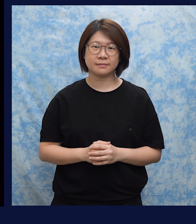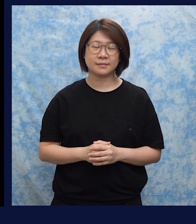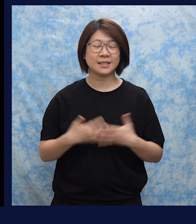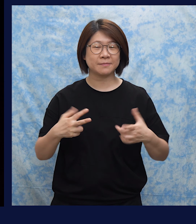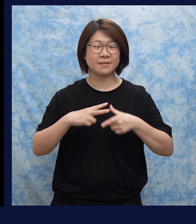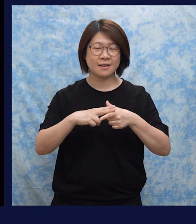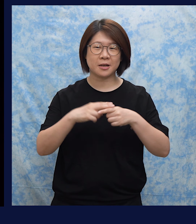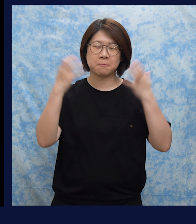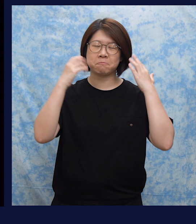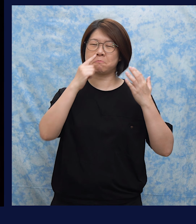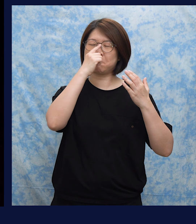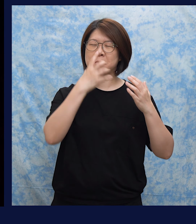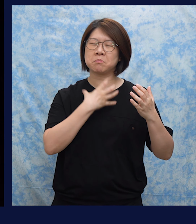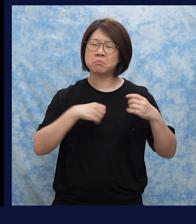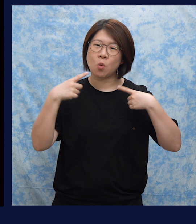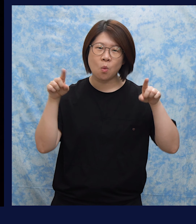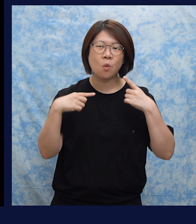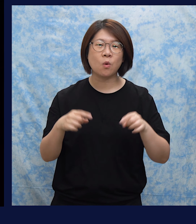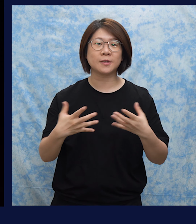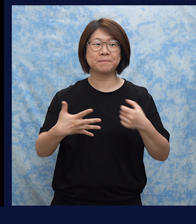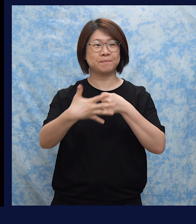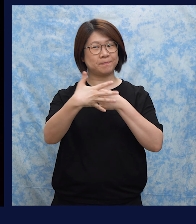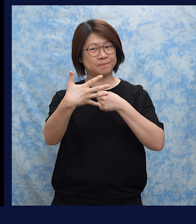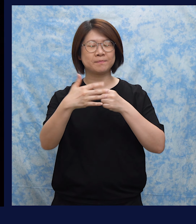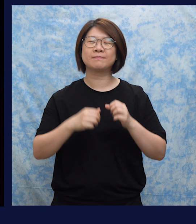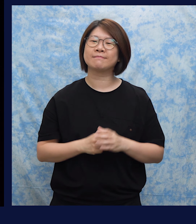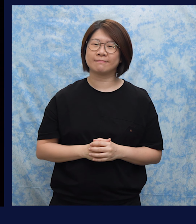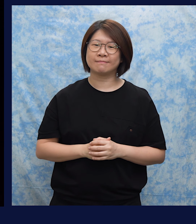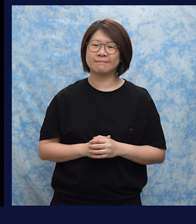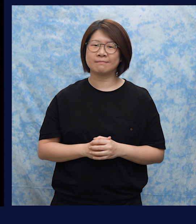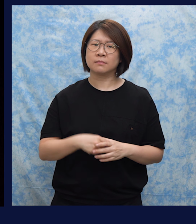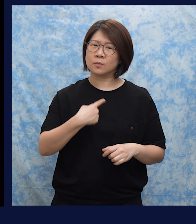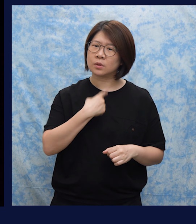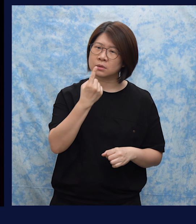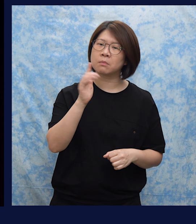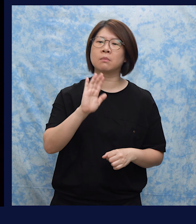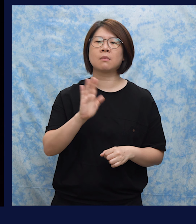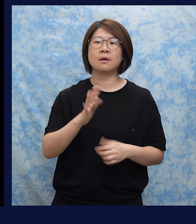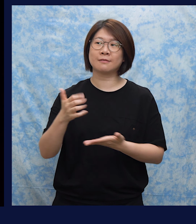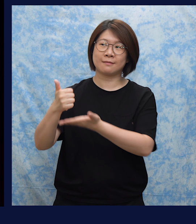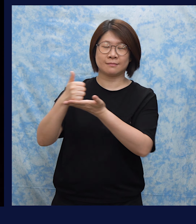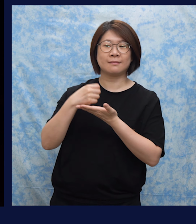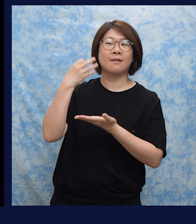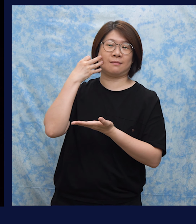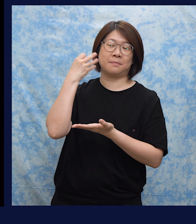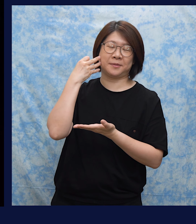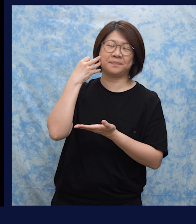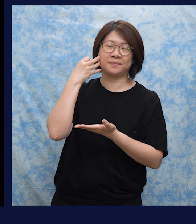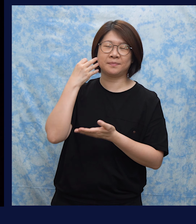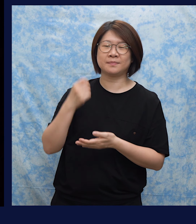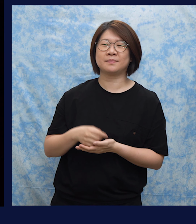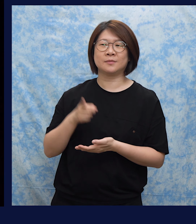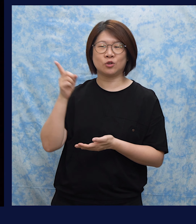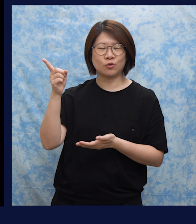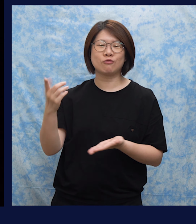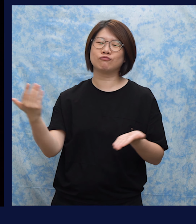为大家介绍巴克的受难曲。今天来到第五集，除了我 Kelvin 之外，也都有一位